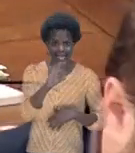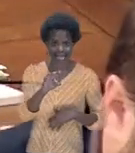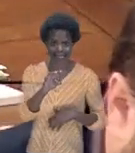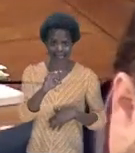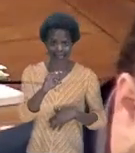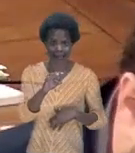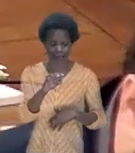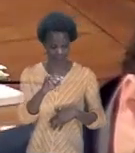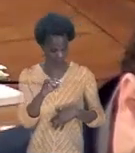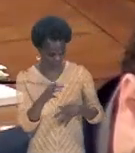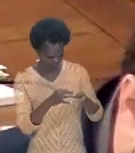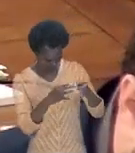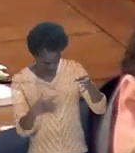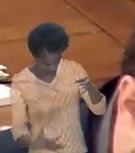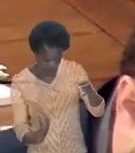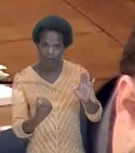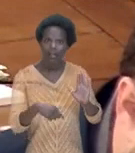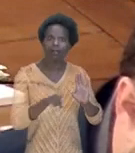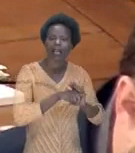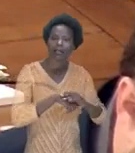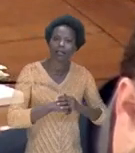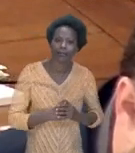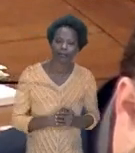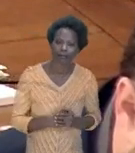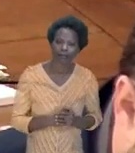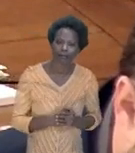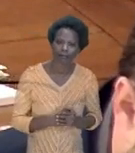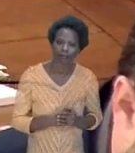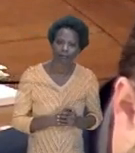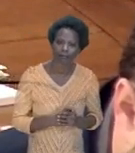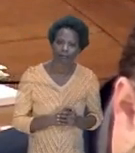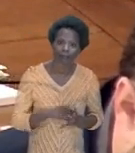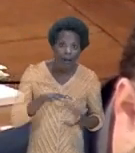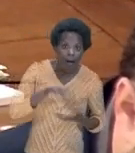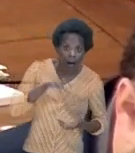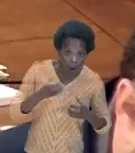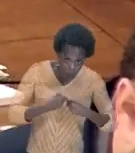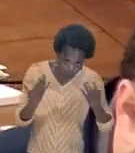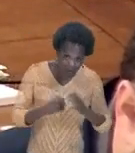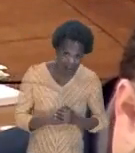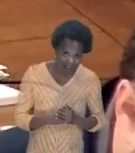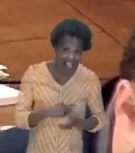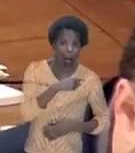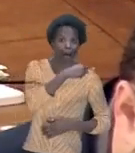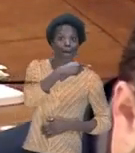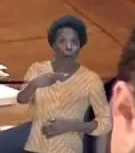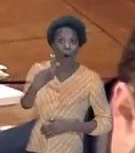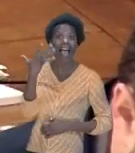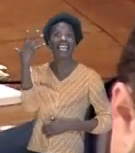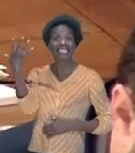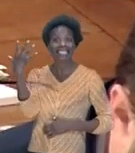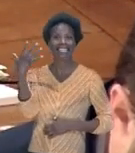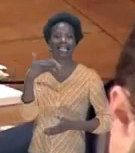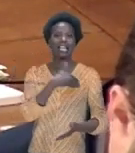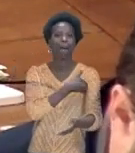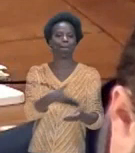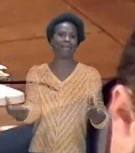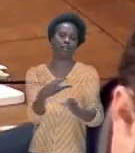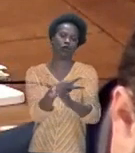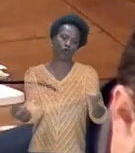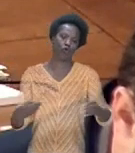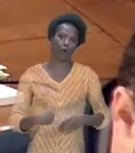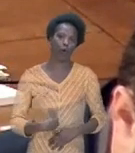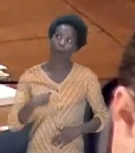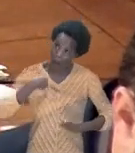négatif de moins 5 millions d'euros. Je répète tellement c'est énorme,